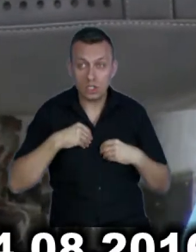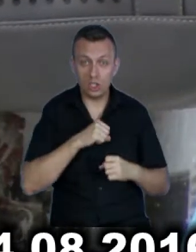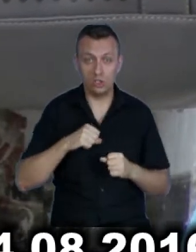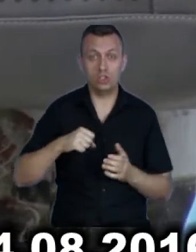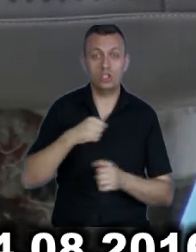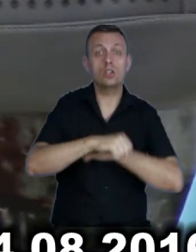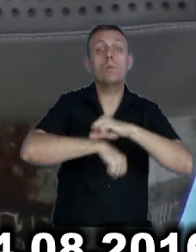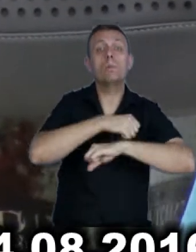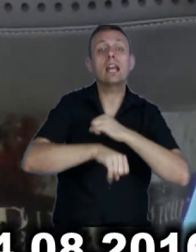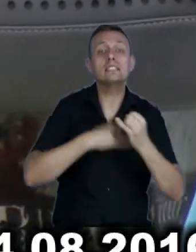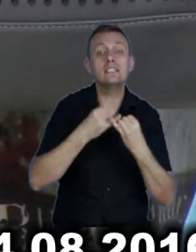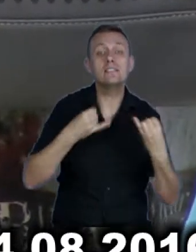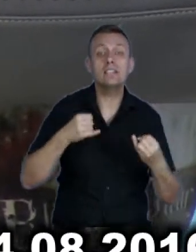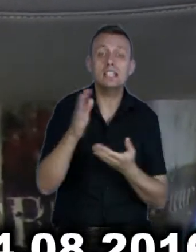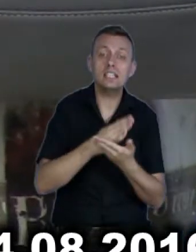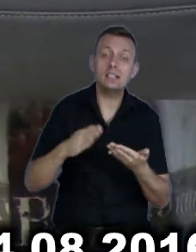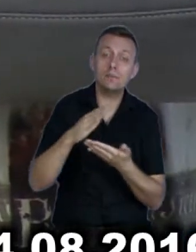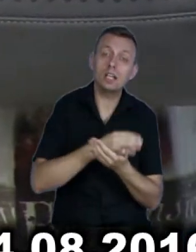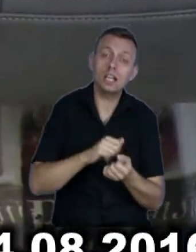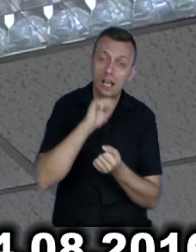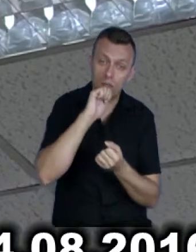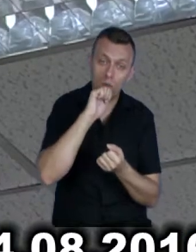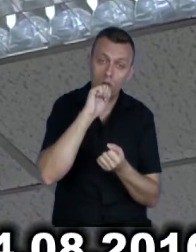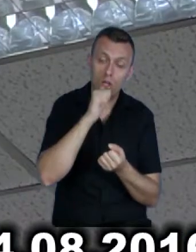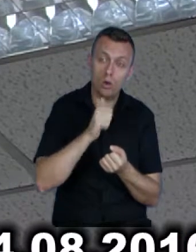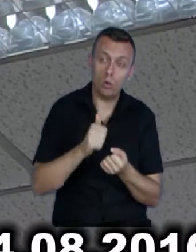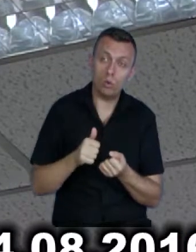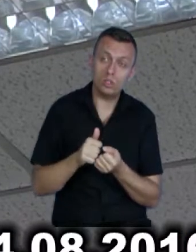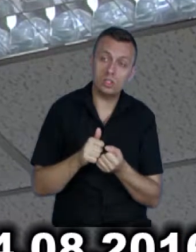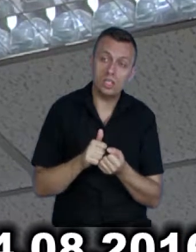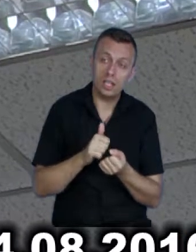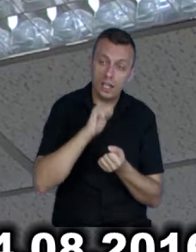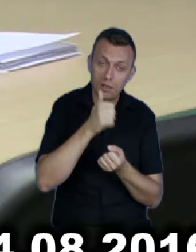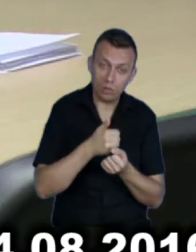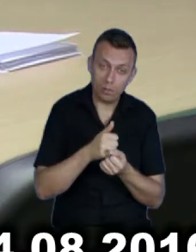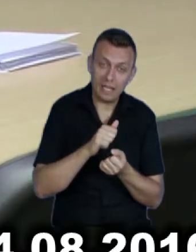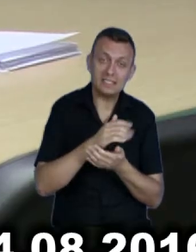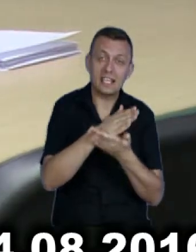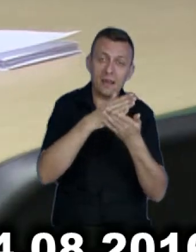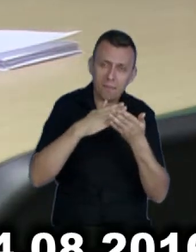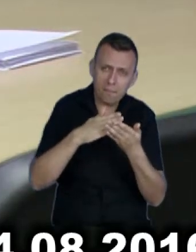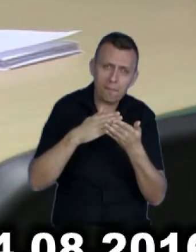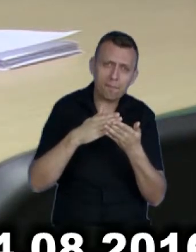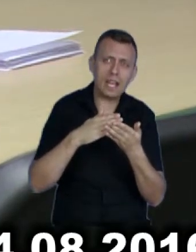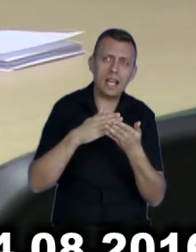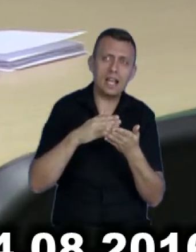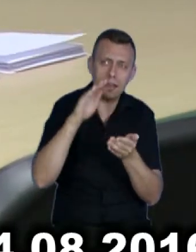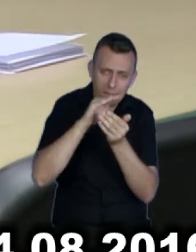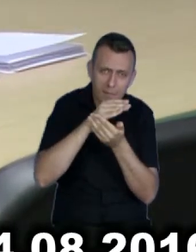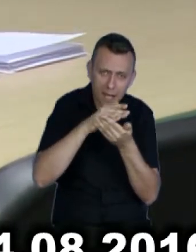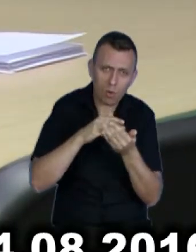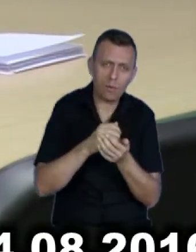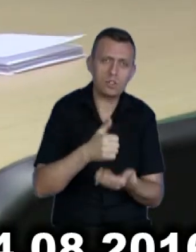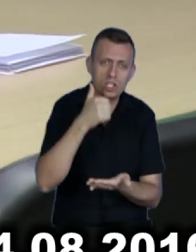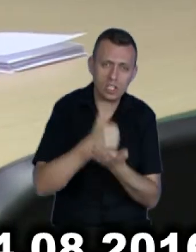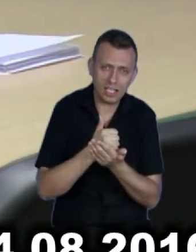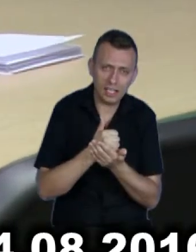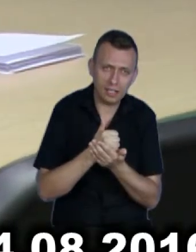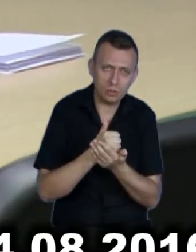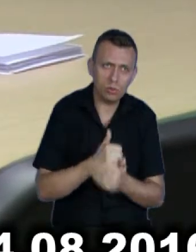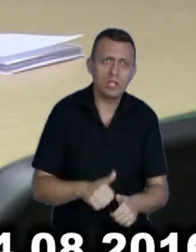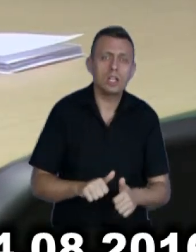tą inwestycją. Nie jest jednak do końca wiadome, czy ośrodek w styczniu ma dopiero powstać, czy też już funkcjonować i egzaminować